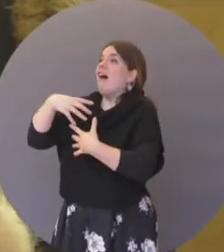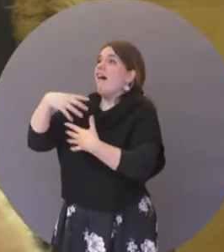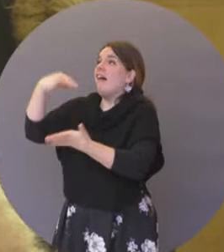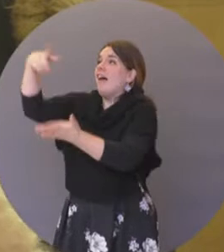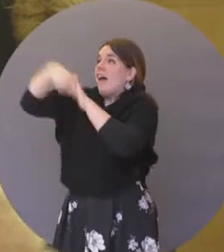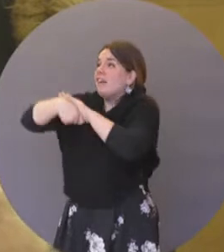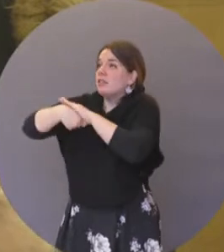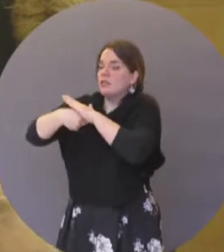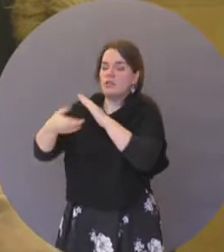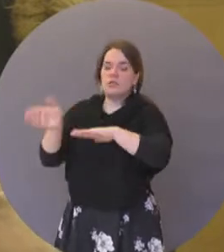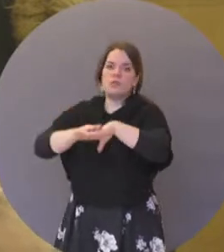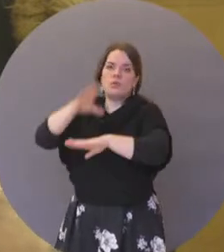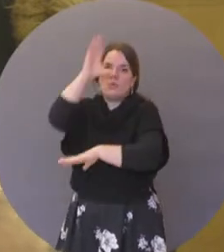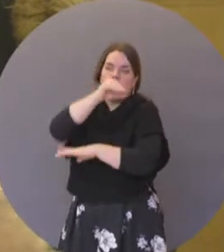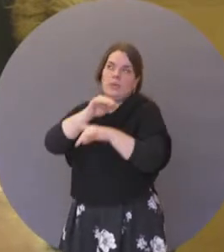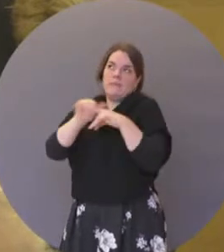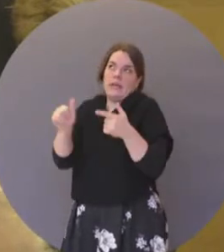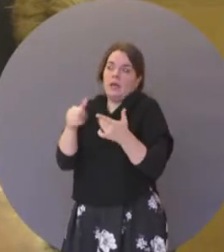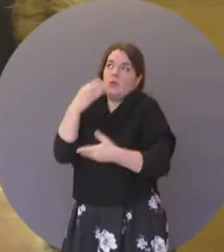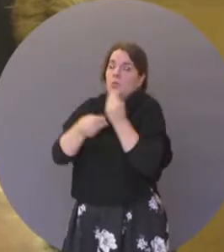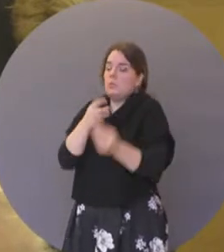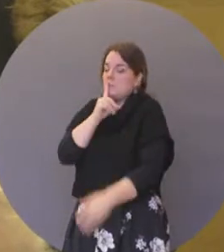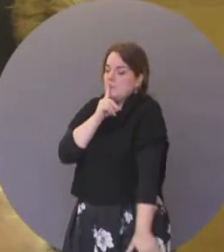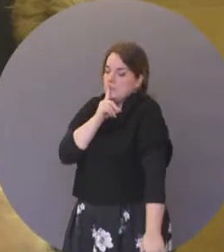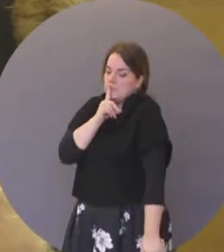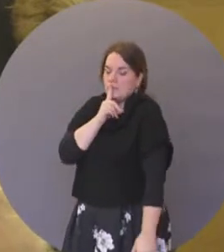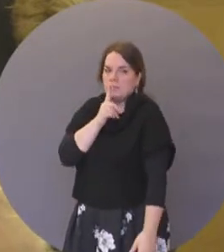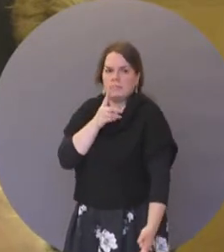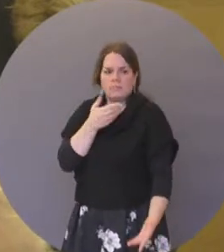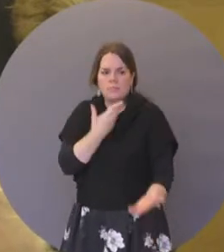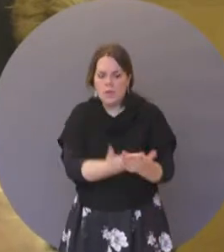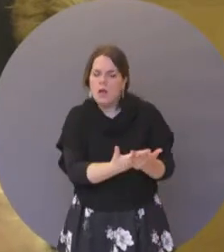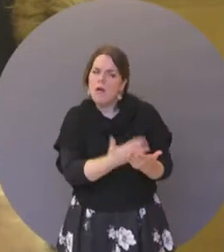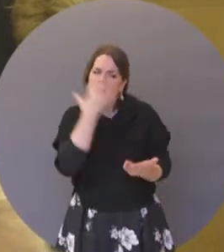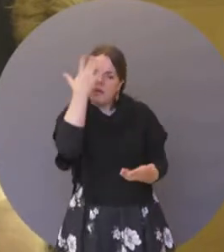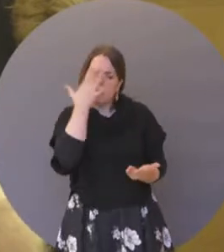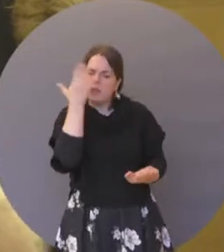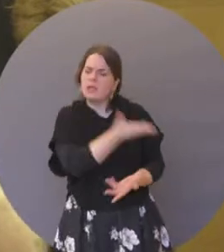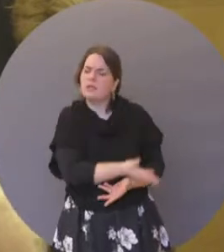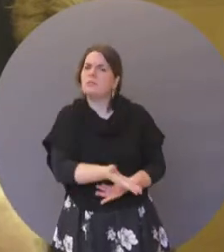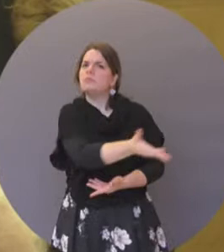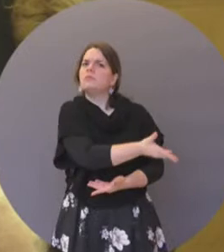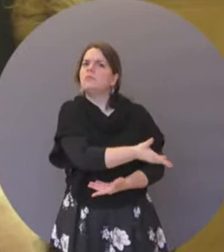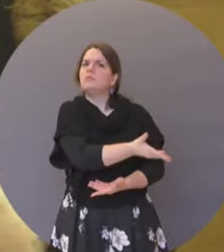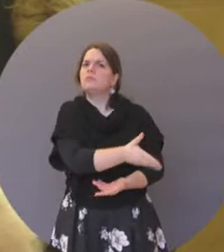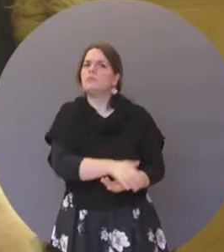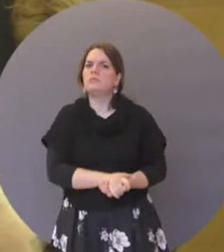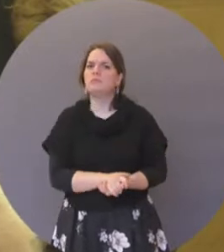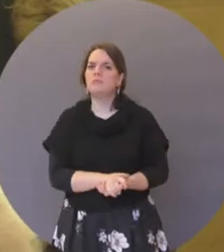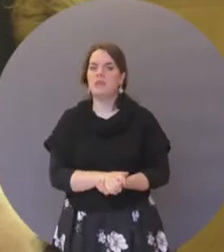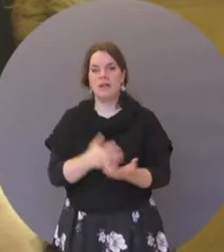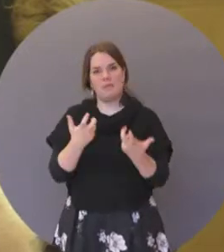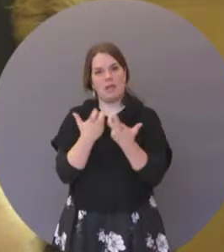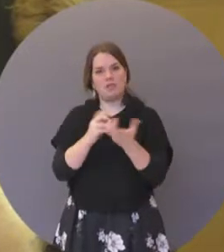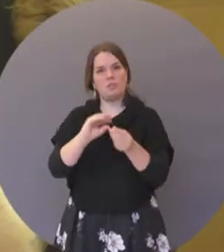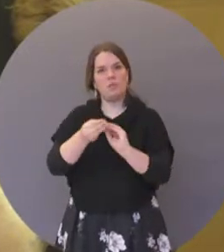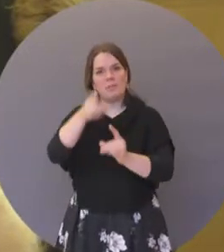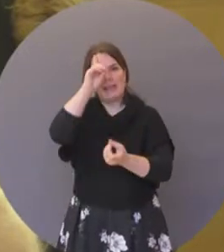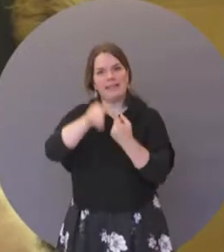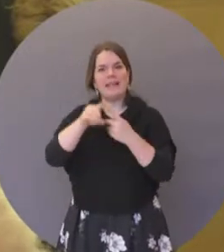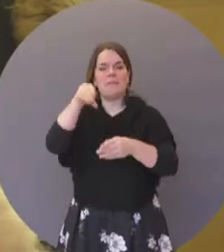pas c'est très inquiétant les problématiques d'économie d'énergie en sont un très bel exemple